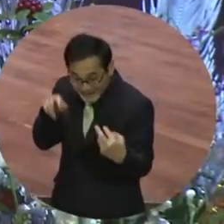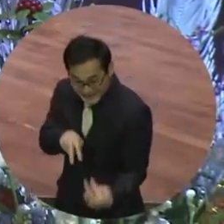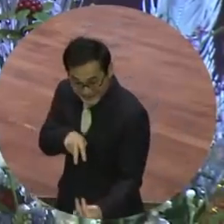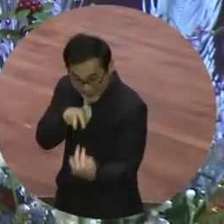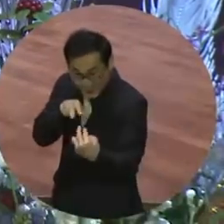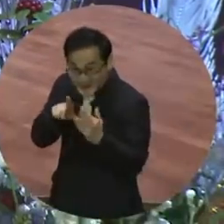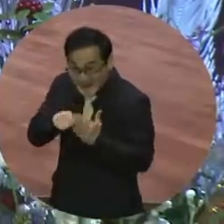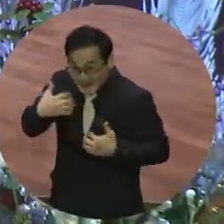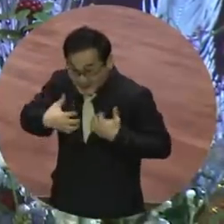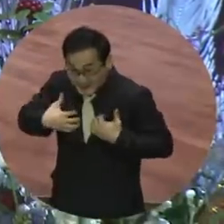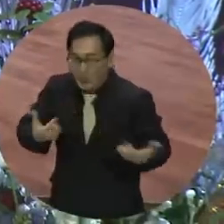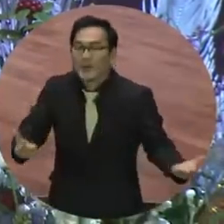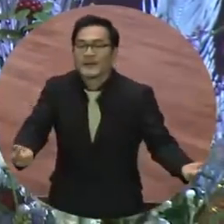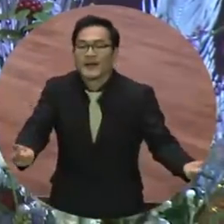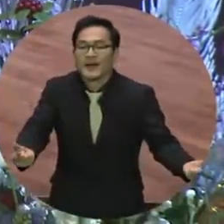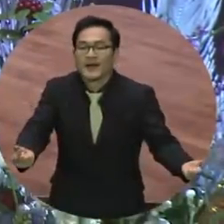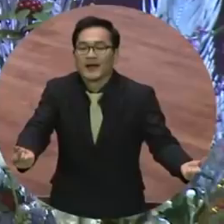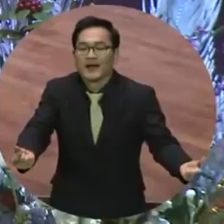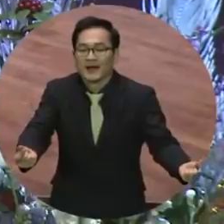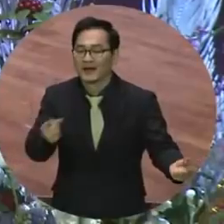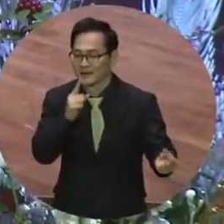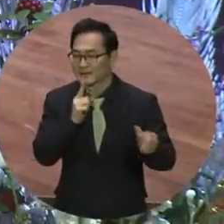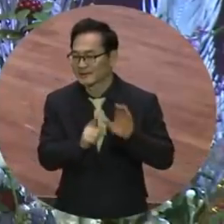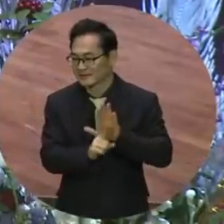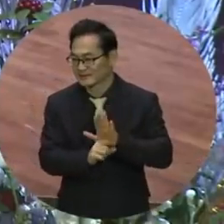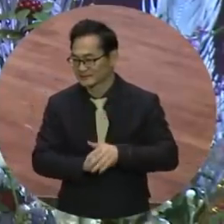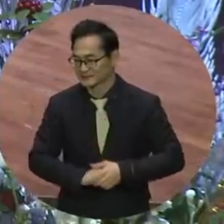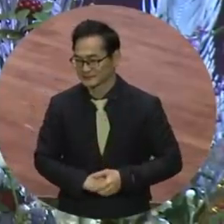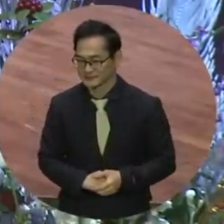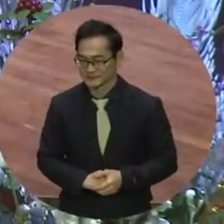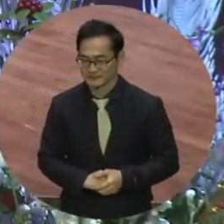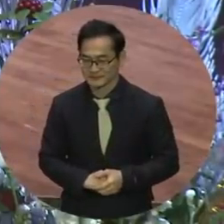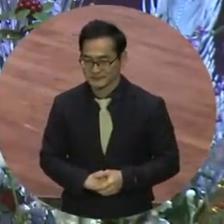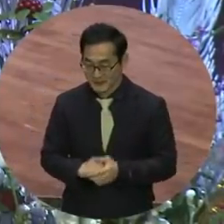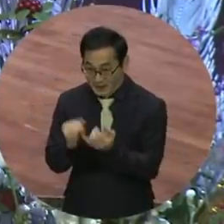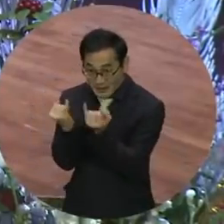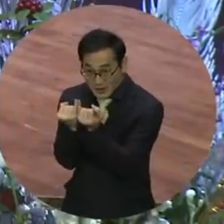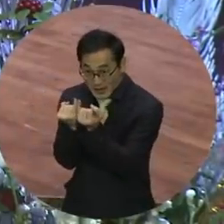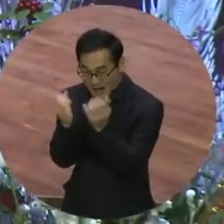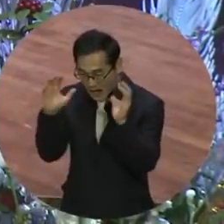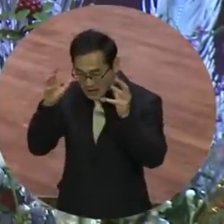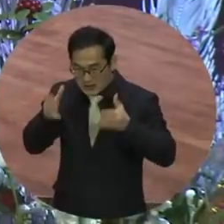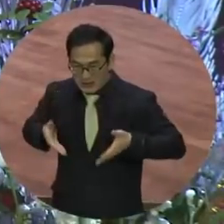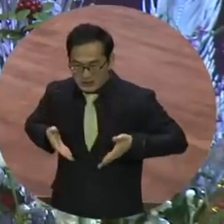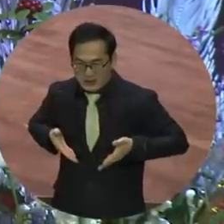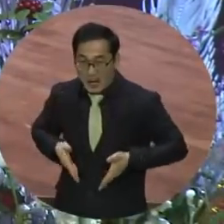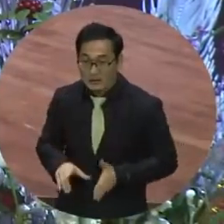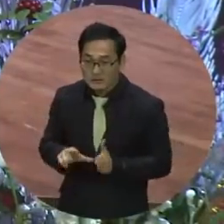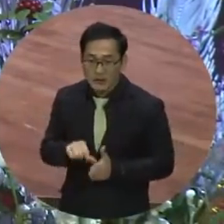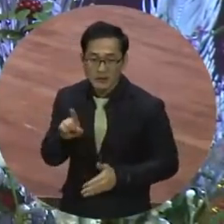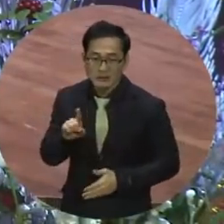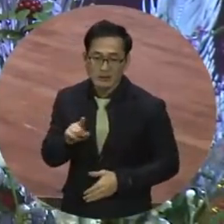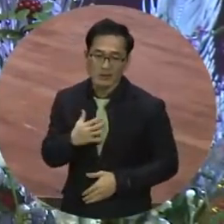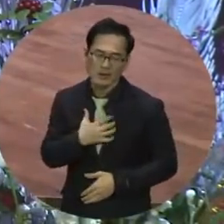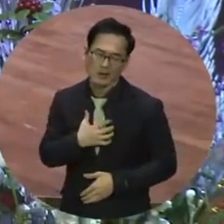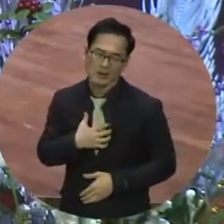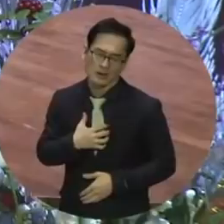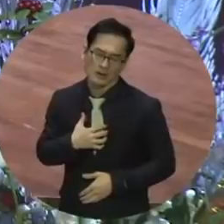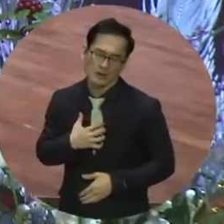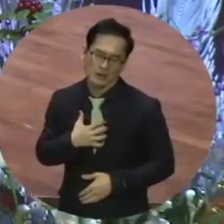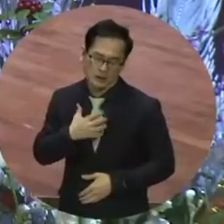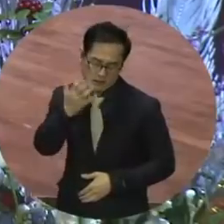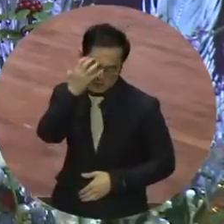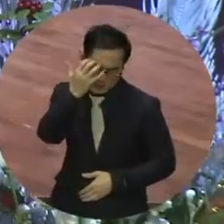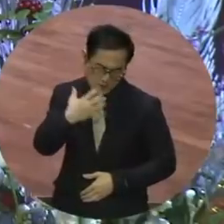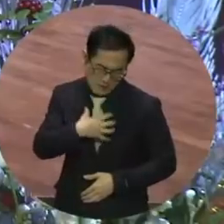보면서 느끼는 그 기쁨을 표현하고 있어요. 여러분, 여자가 아이를 그렇게 낳을 때 어떻게 됩니까? 그 고통은 온몸이